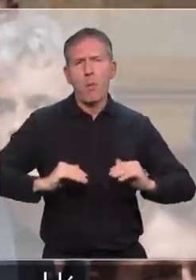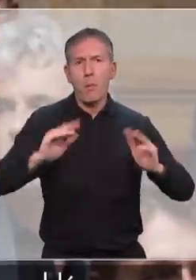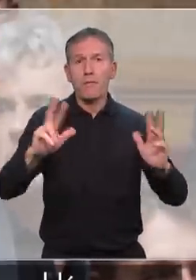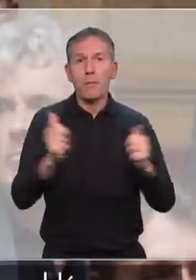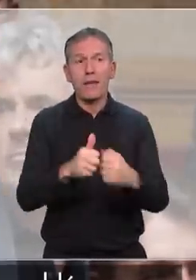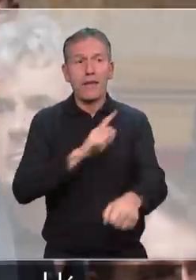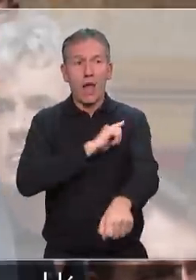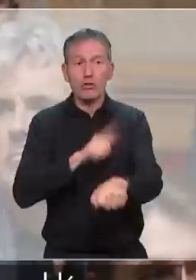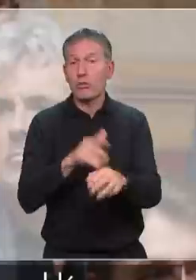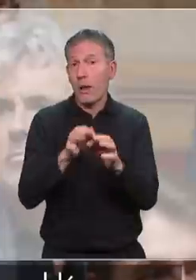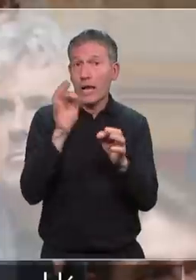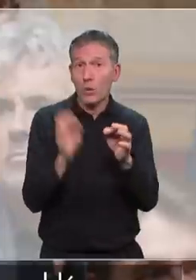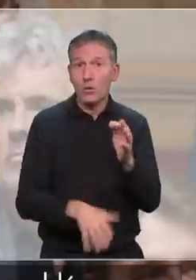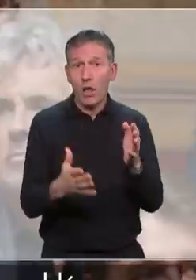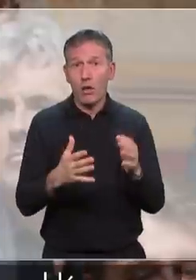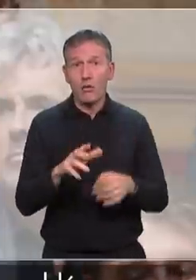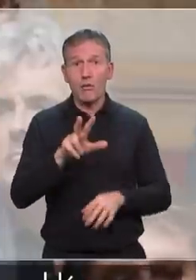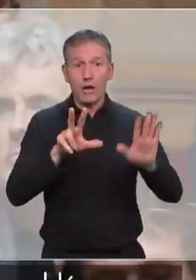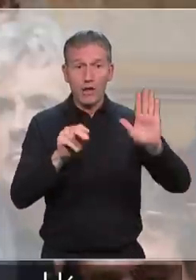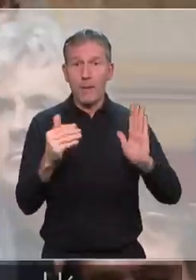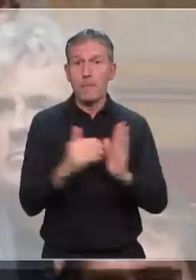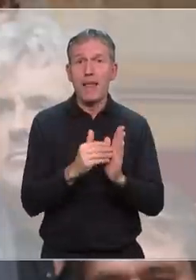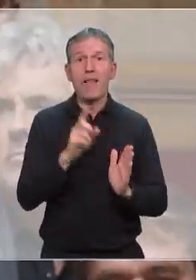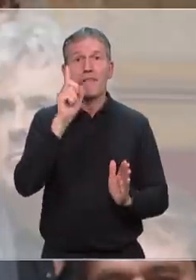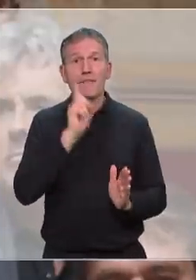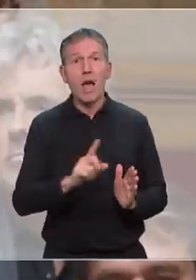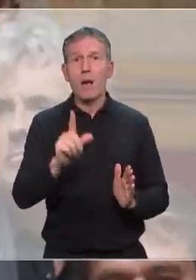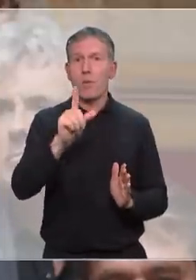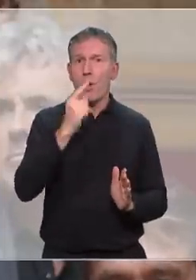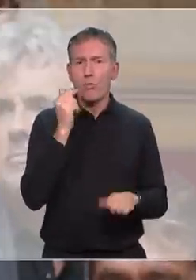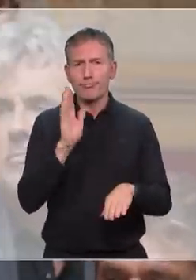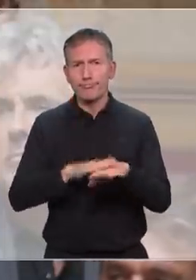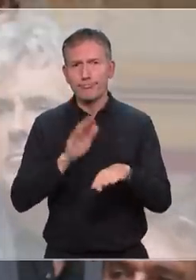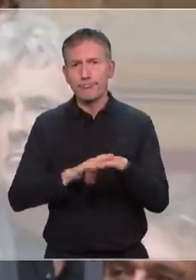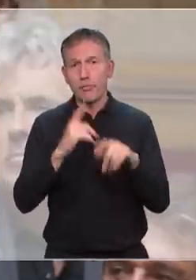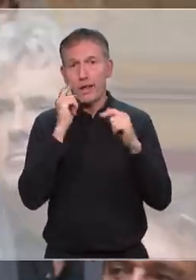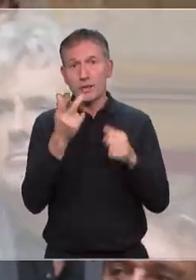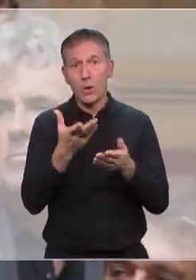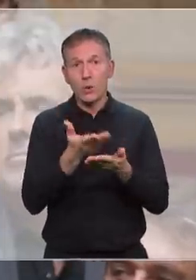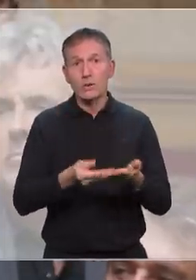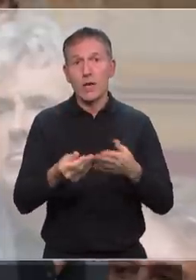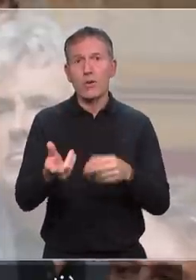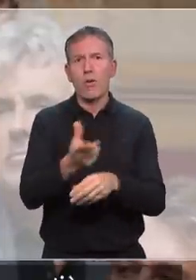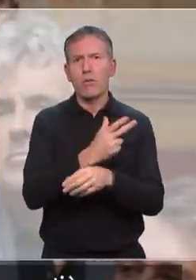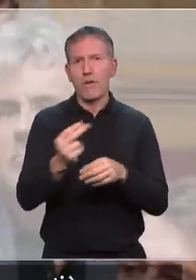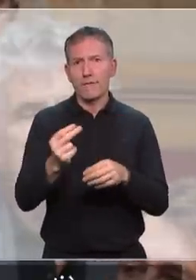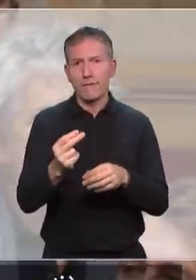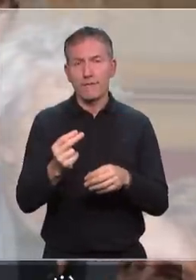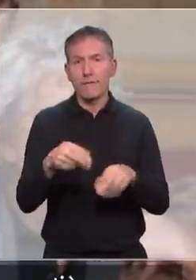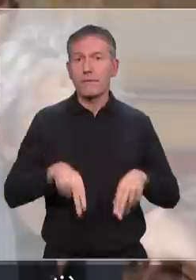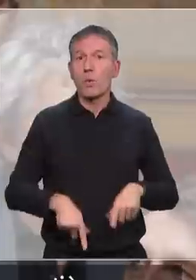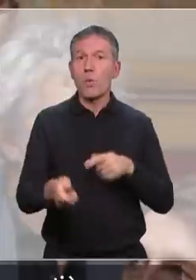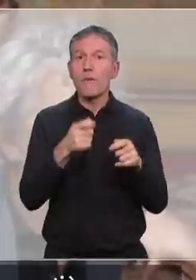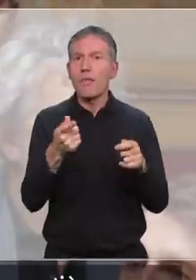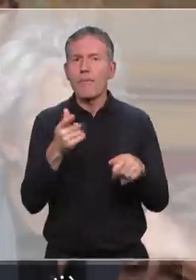l'énergie, si bien que les 80 000 femmes et hommes du secteur alertent aujourd'hui sur la gravité de la situation. Le gouvernement n'a pas